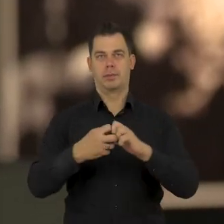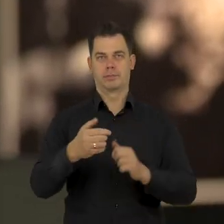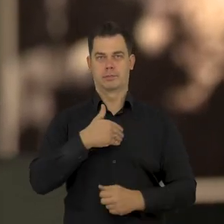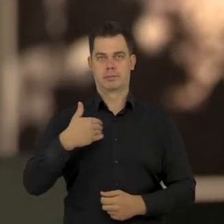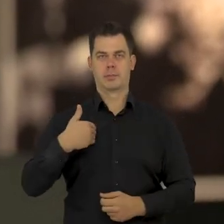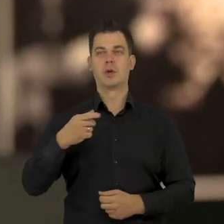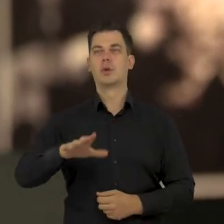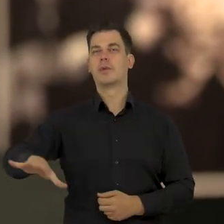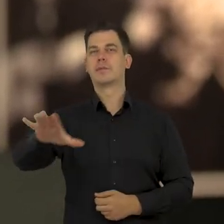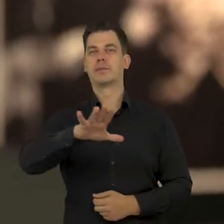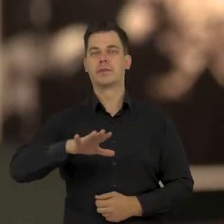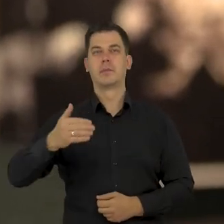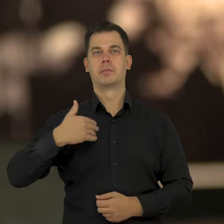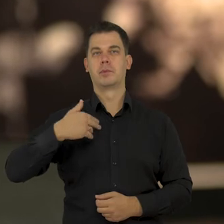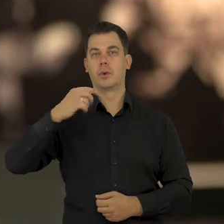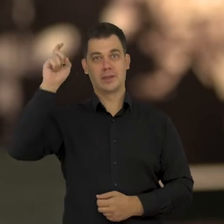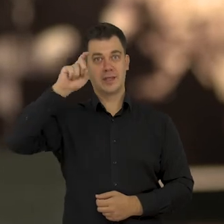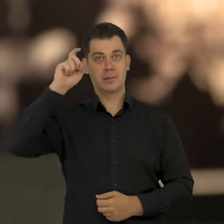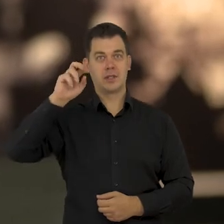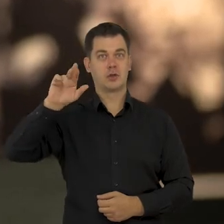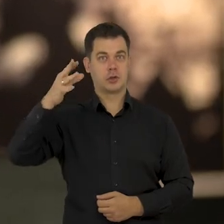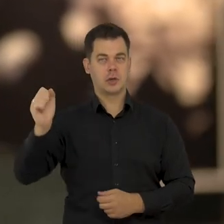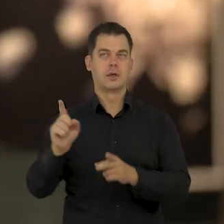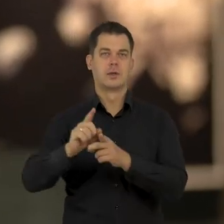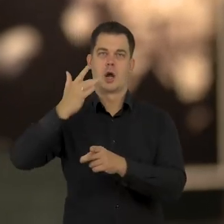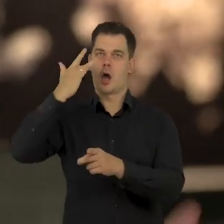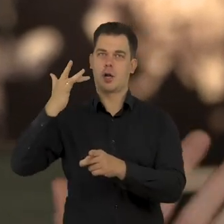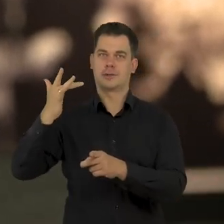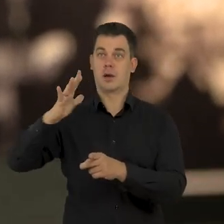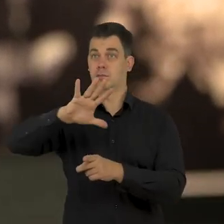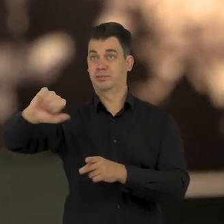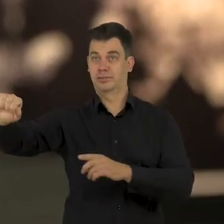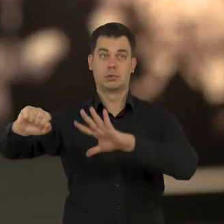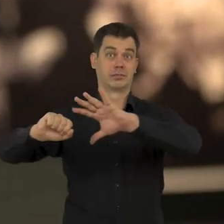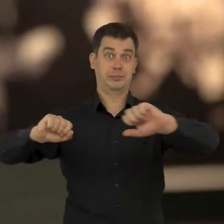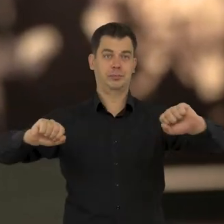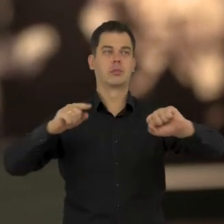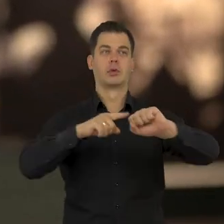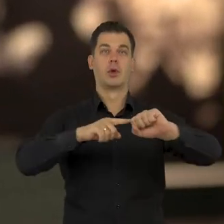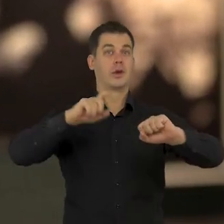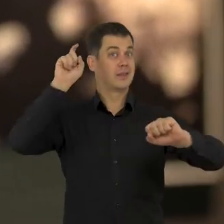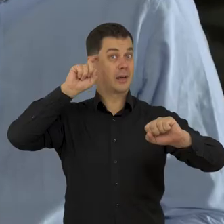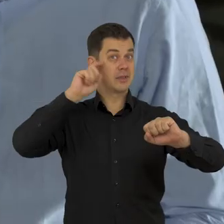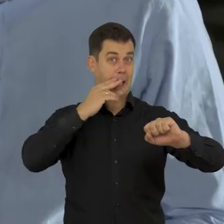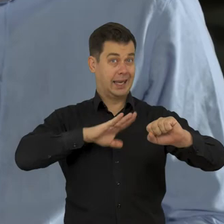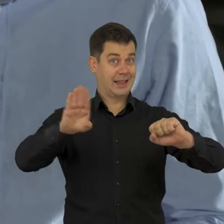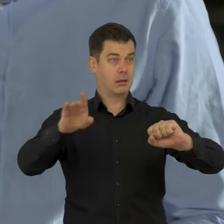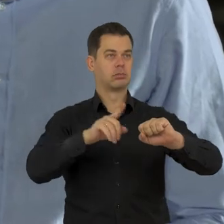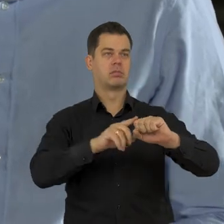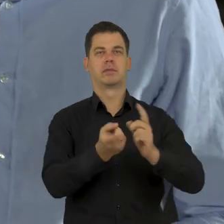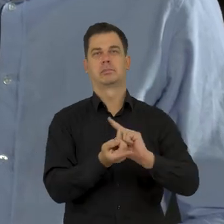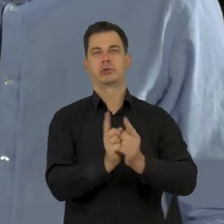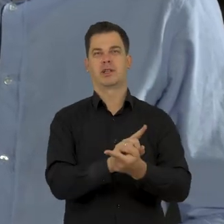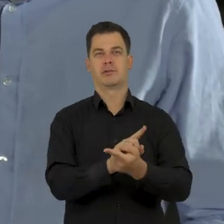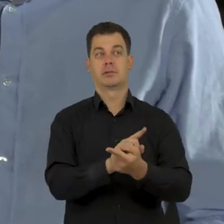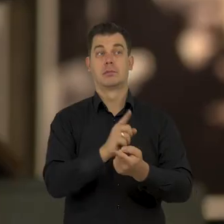sobie, mówię to w cudzysłowie oczywiście, z problemem polskiego pieniądza na ziemiach włączonych do Rzeszy i na ziemiach włączonych do Związku Sowieckiego. Na ziemiach włączonych